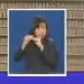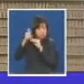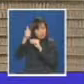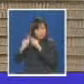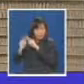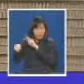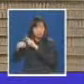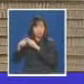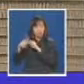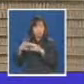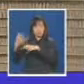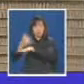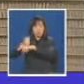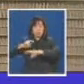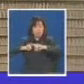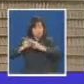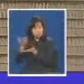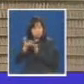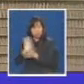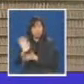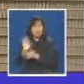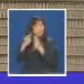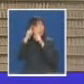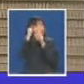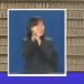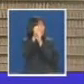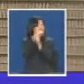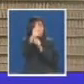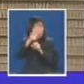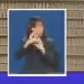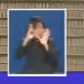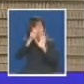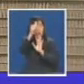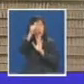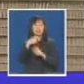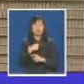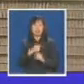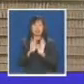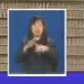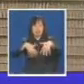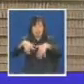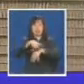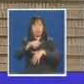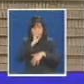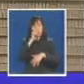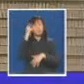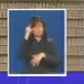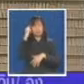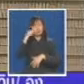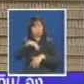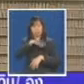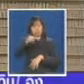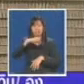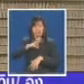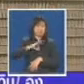งกันโดยอัตโนมัติโดยระบบหรืออะไรก็สุดแล้วแต่นะครับอันนี้ก็อยากจะขอเรียนกับพี่น้องประชาชนนะครับว่าผมเข้าใจความรู้สึกที่ไม่เห็นด้ว